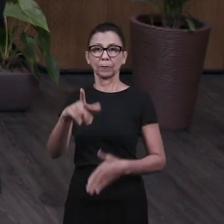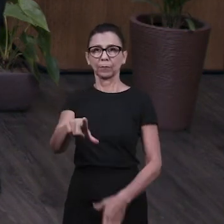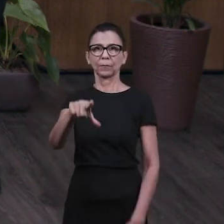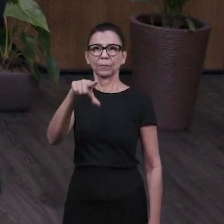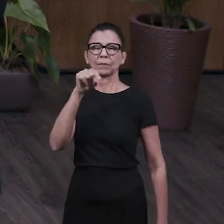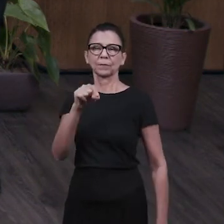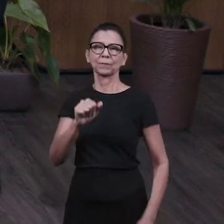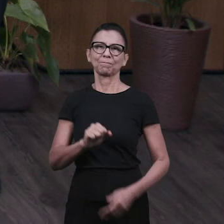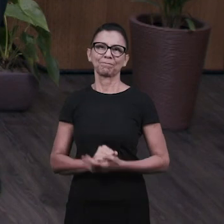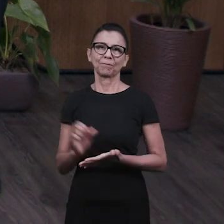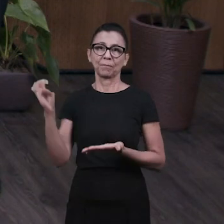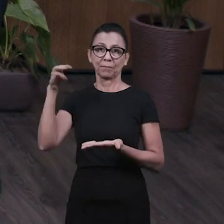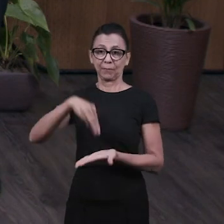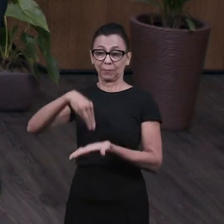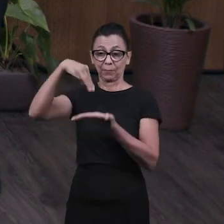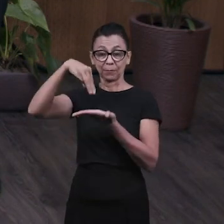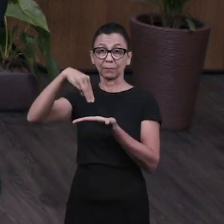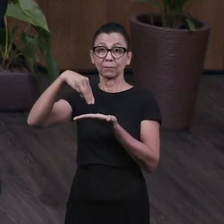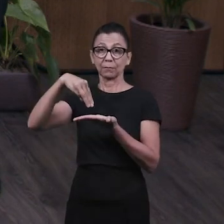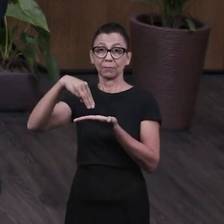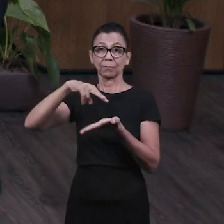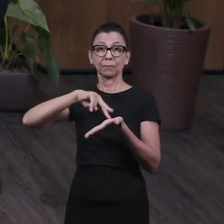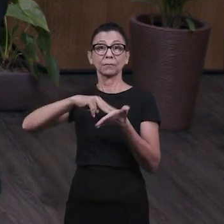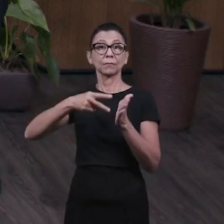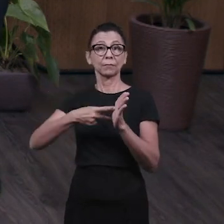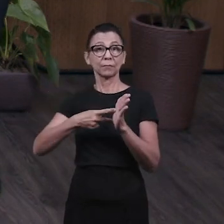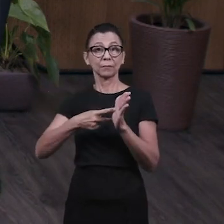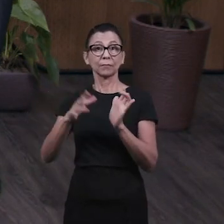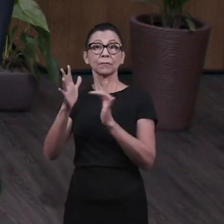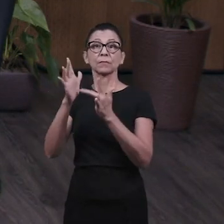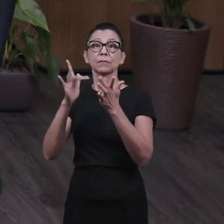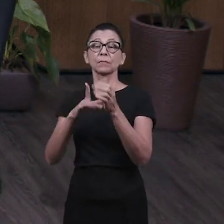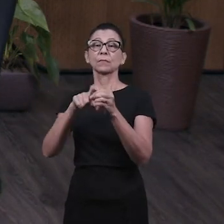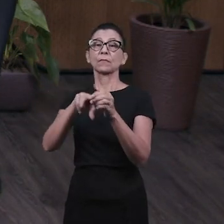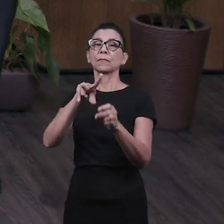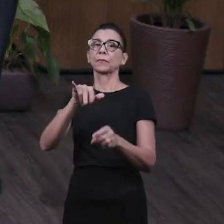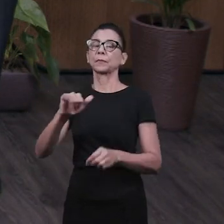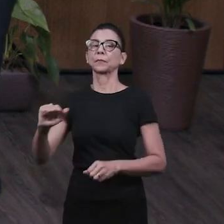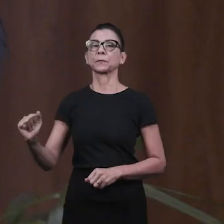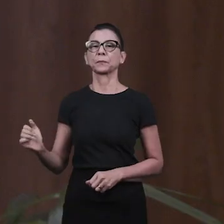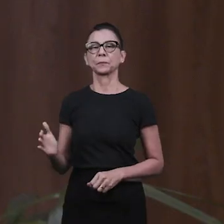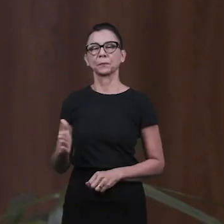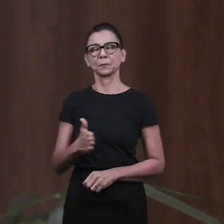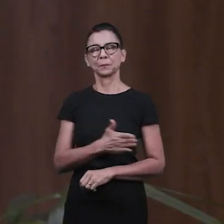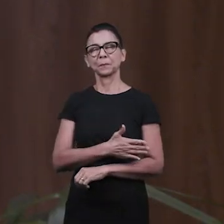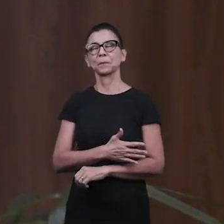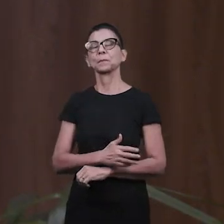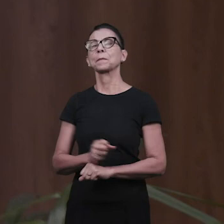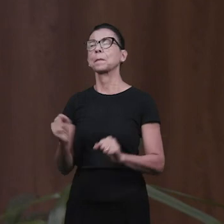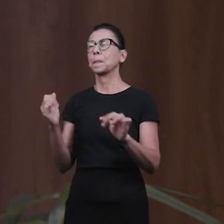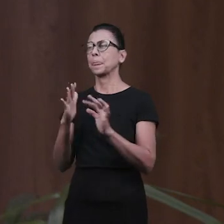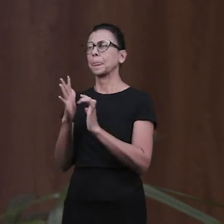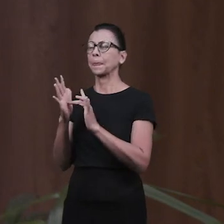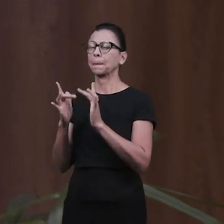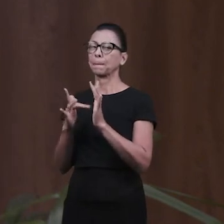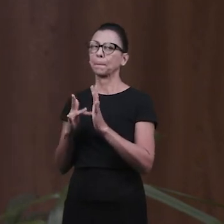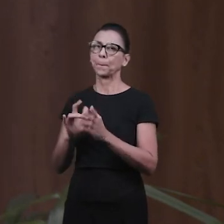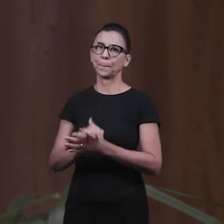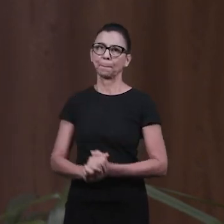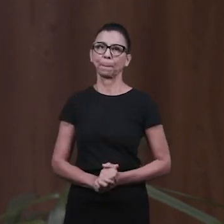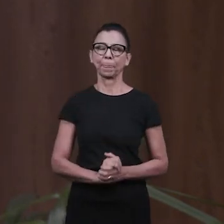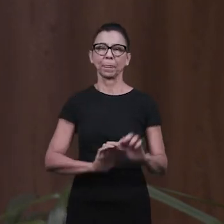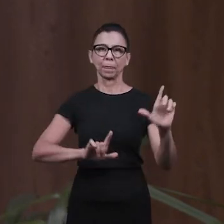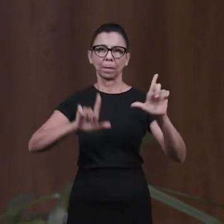Maranatha, le Seigneur Jésus vient. Amen. Gloire à Jésus. Ce volet, les sons du Manaïm,